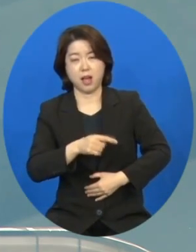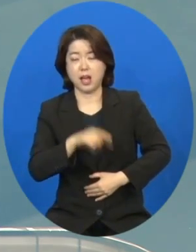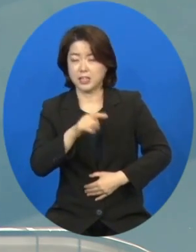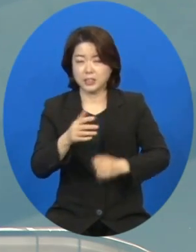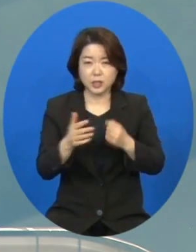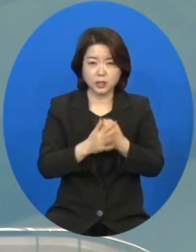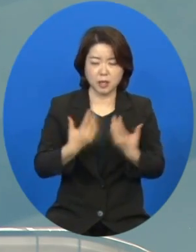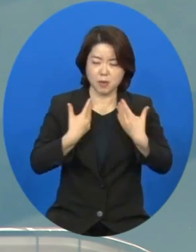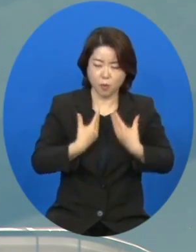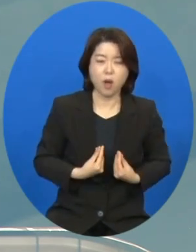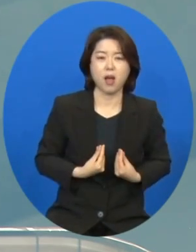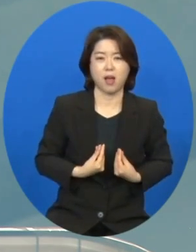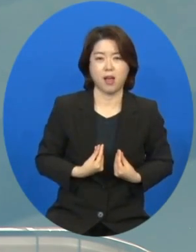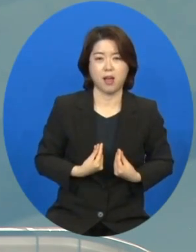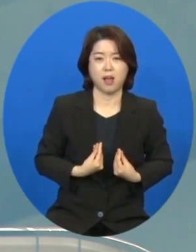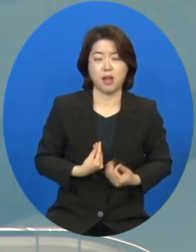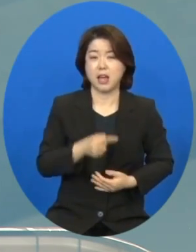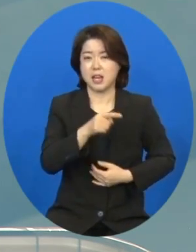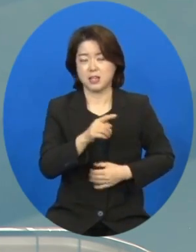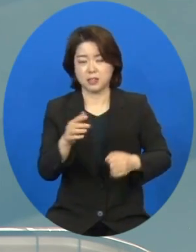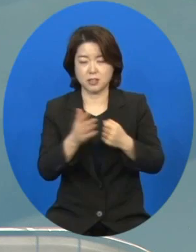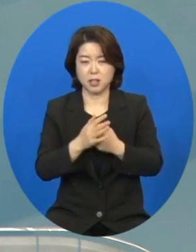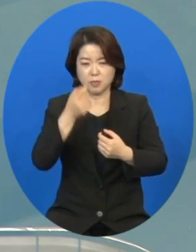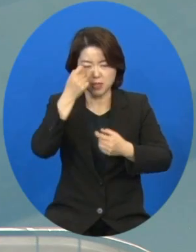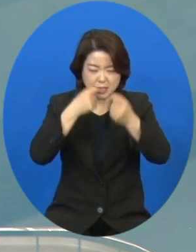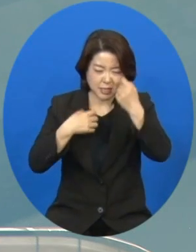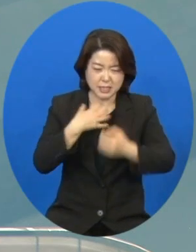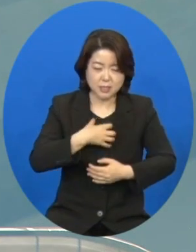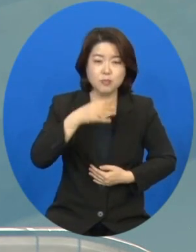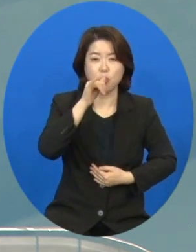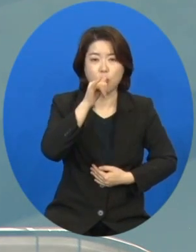때문에 낙심하고 그것 때문에 슬퍼하고